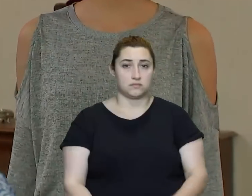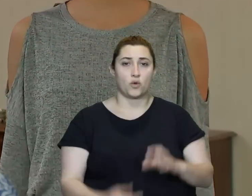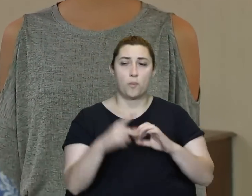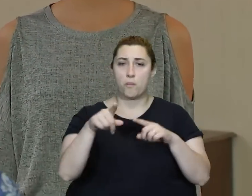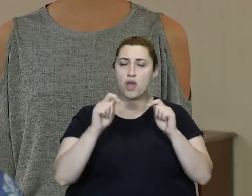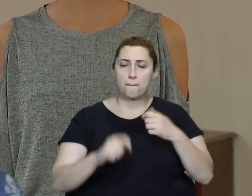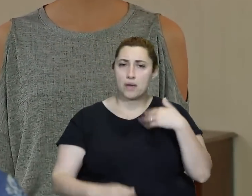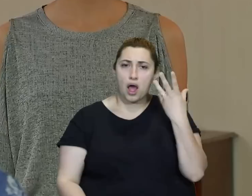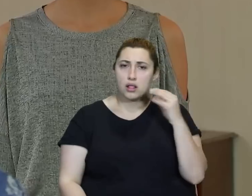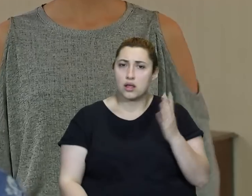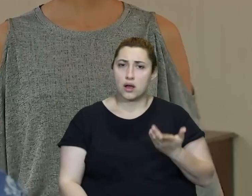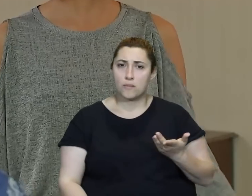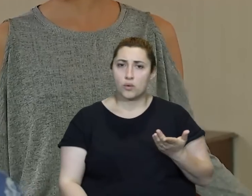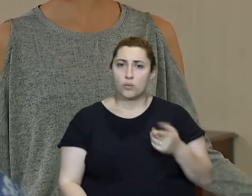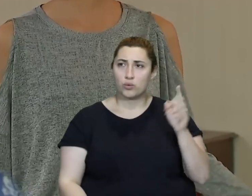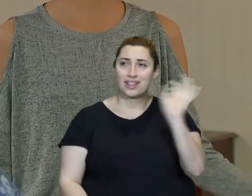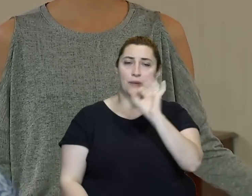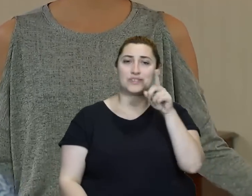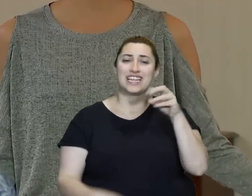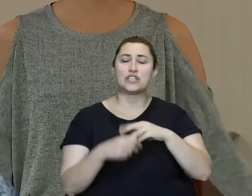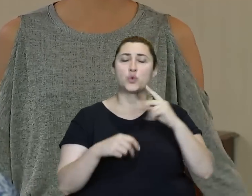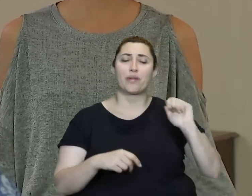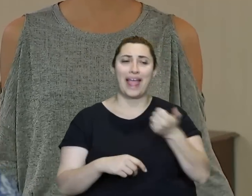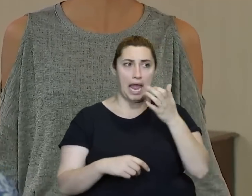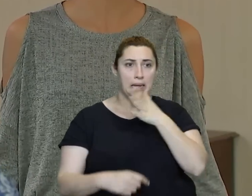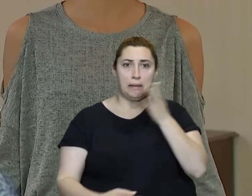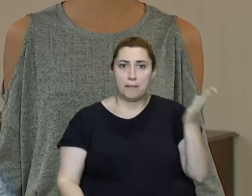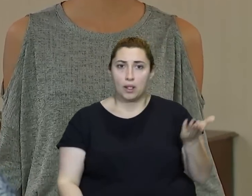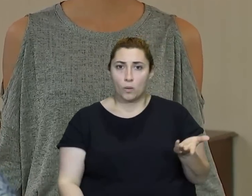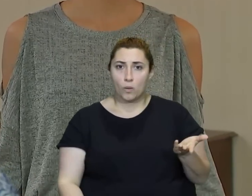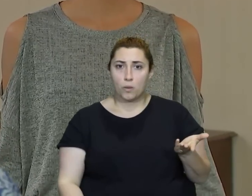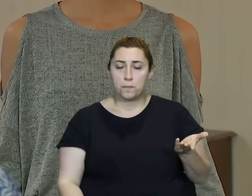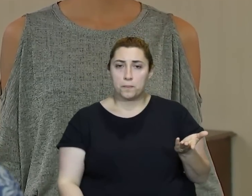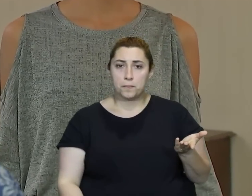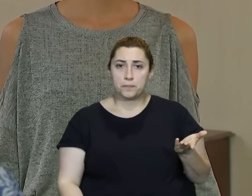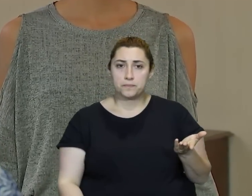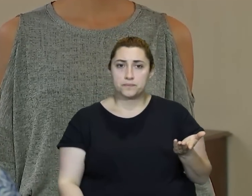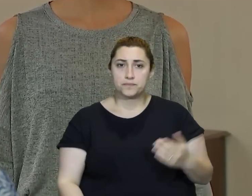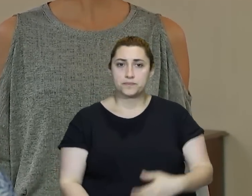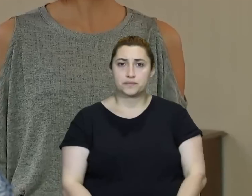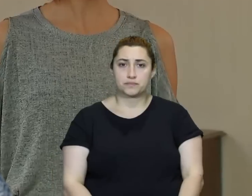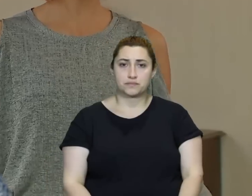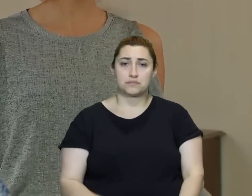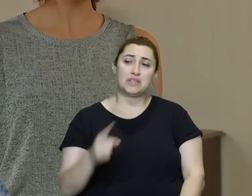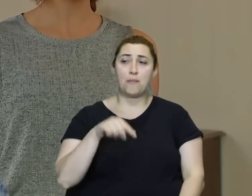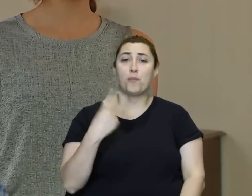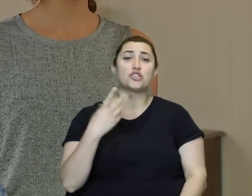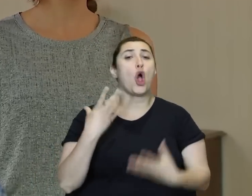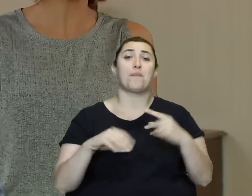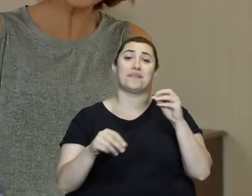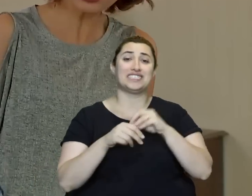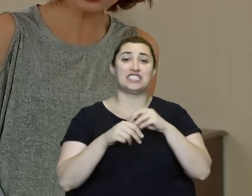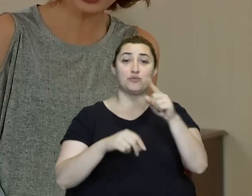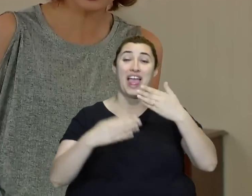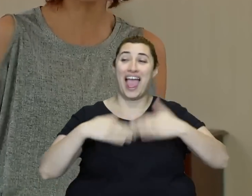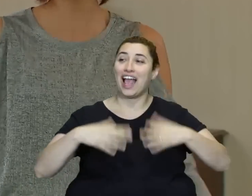Ömer'in bu yaptığını anlamıyorum. Bu tablonun senin için ne kadar değerli olduğunu bilmiyor mu? Bir de bir daha böyle bir şey yaşanmaması için